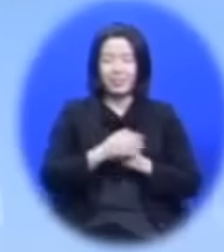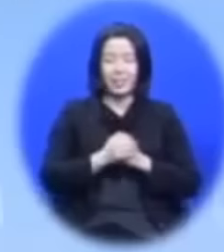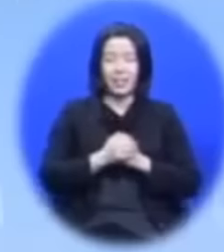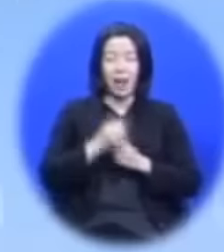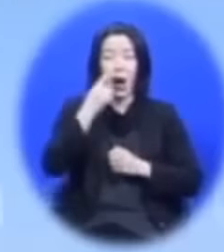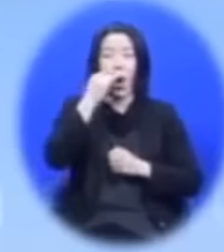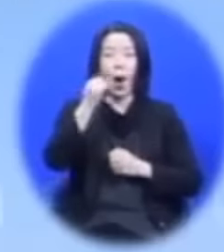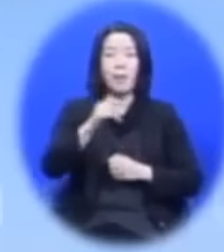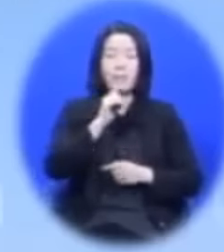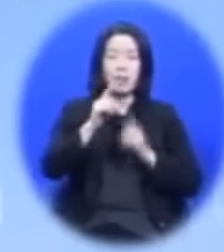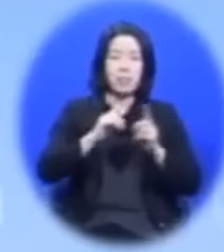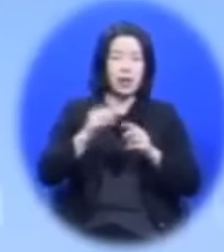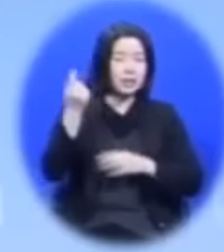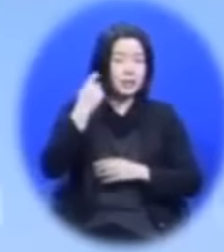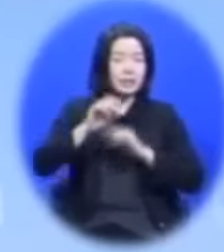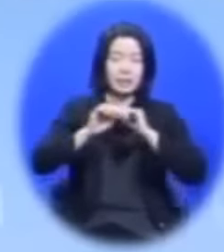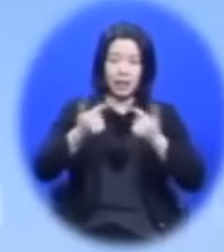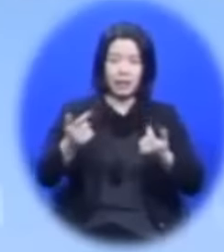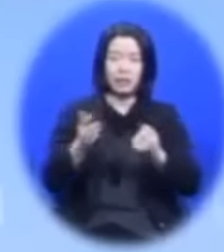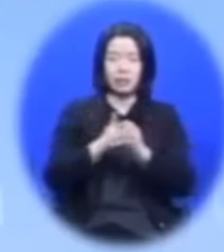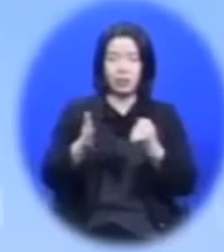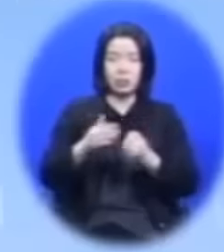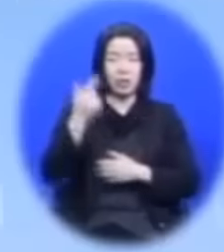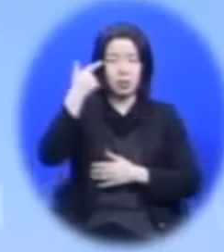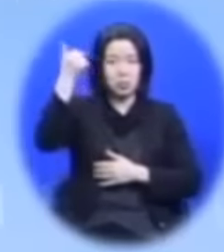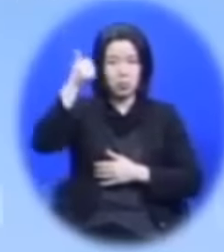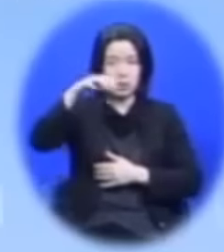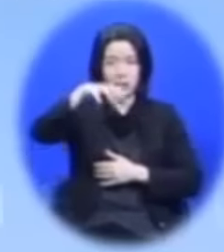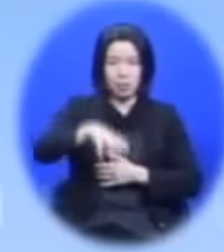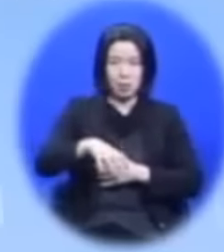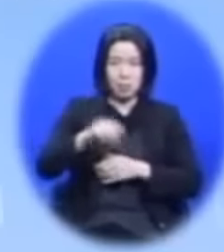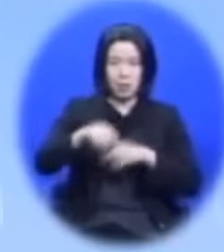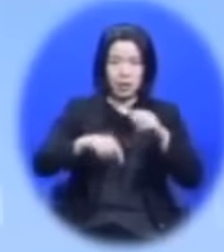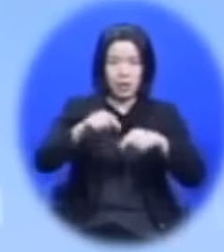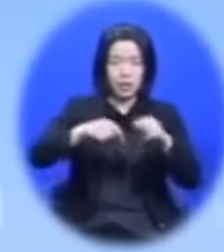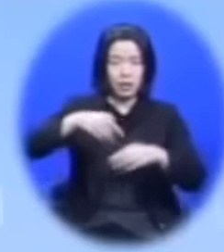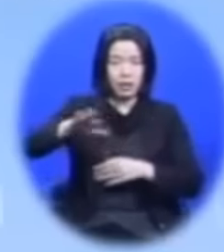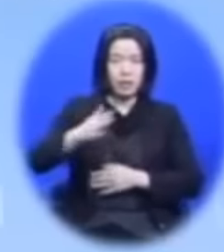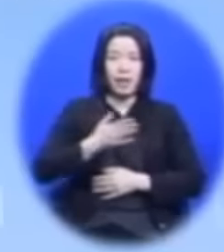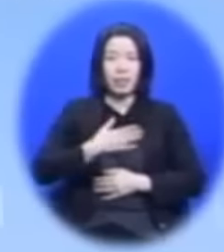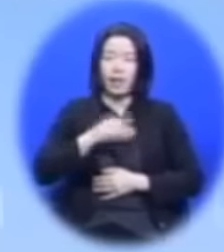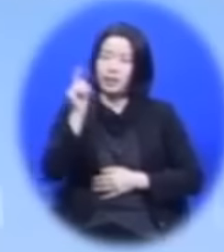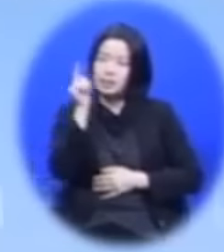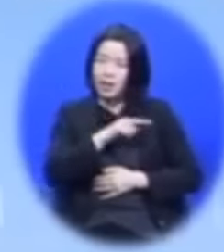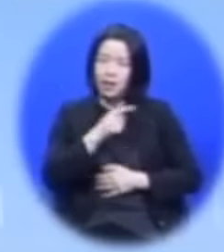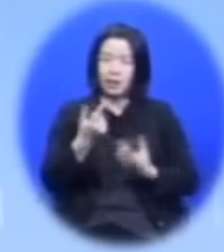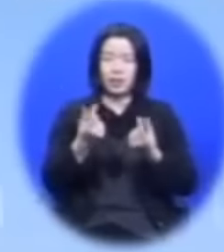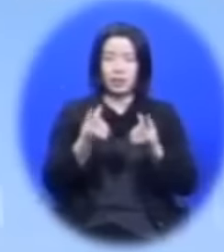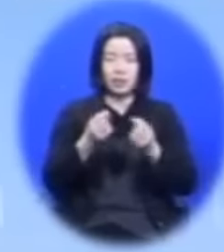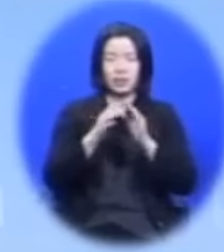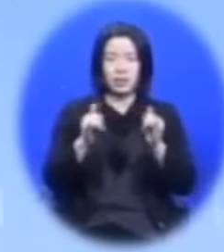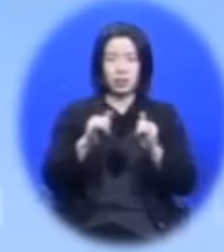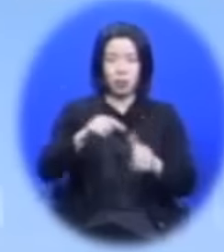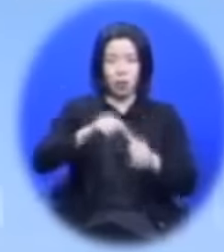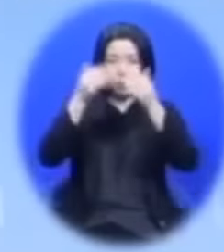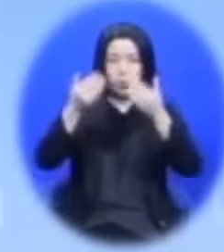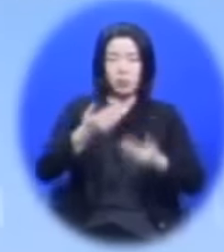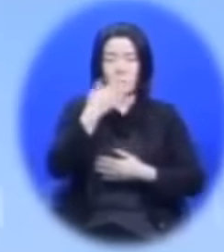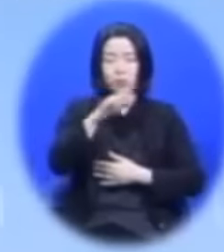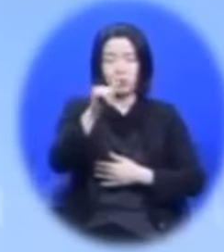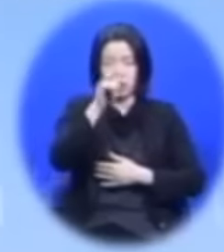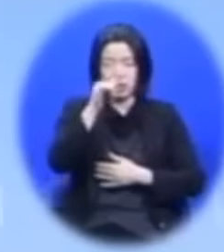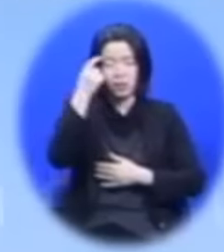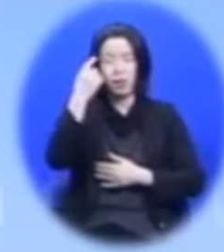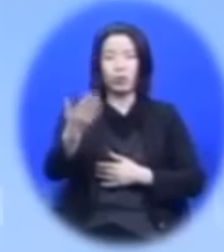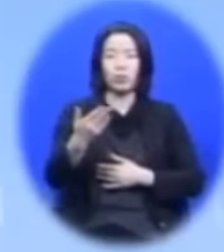엄마 말 안 들은 것 때문에 목사님 앞에 나가서 나 같은 사악한 자도 구원받을 수 있겠느냐고 말하는